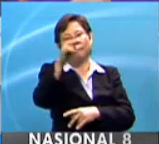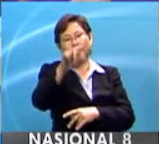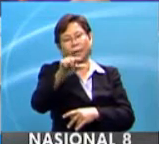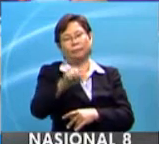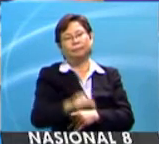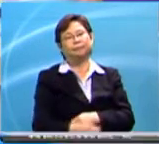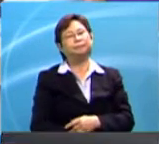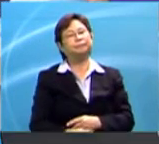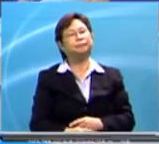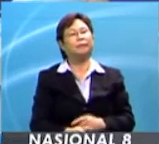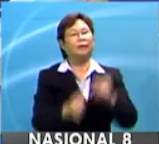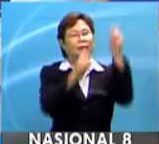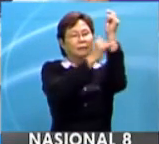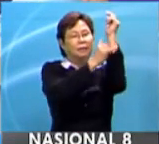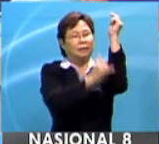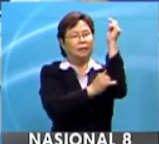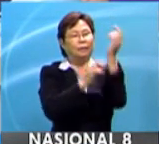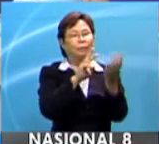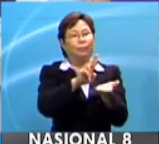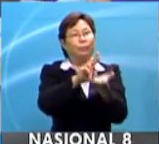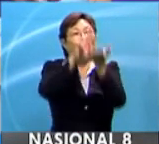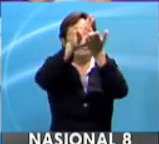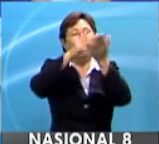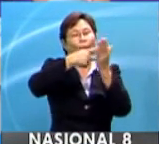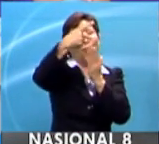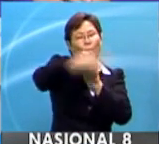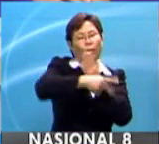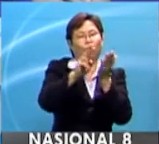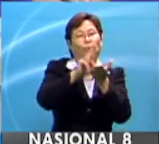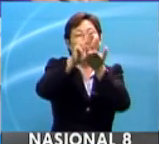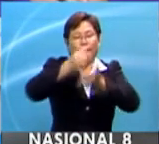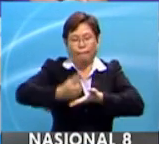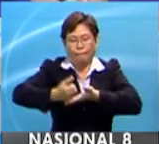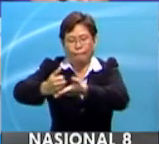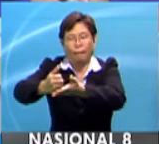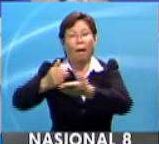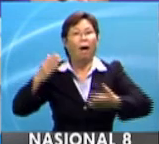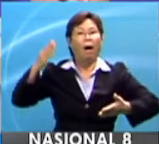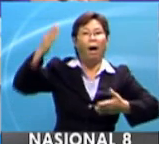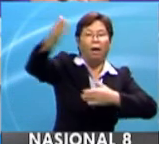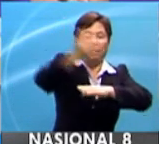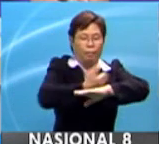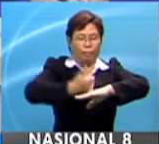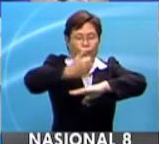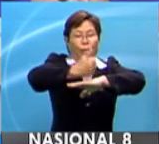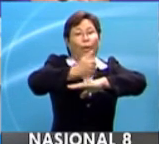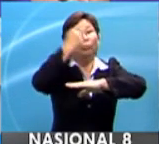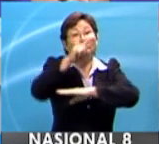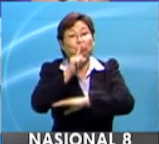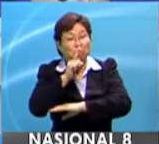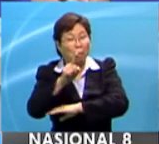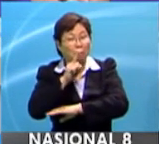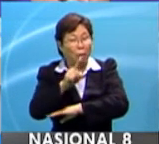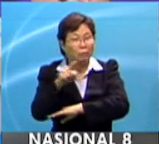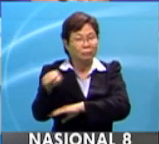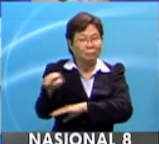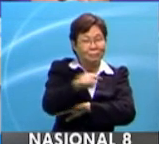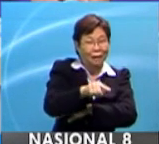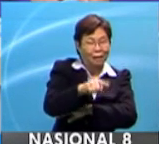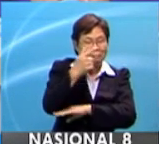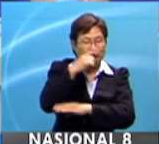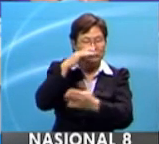Yayasan pemulihan khusus bagi program pemulihan bantuan bakal diwujudkan bagi memastikan mereka tidak melakukan